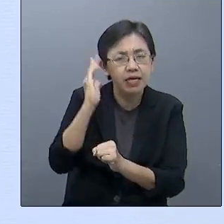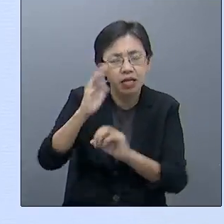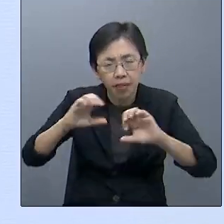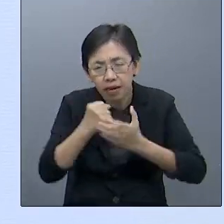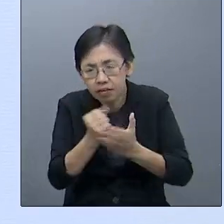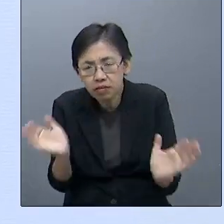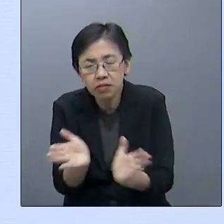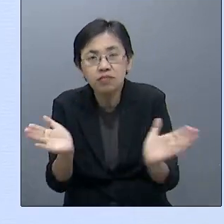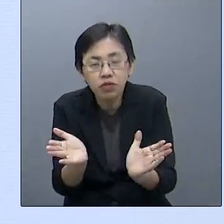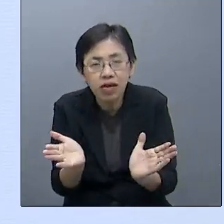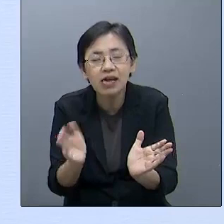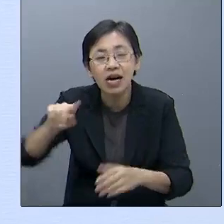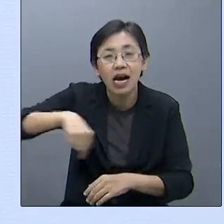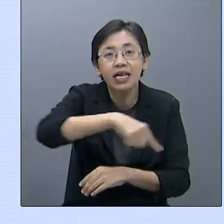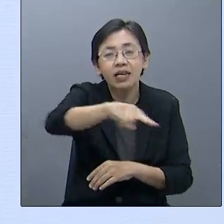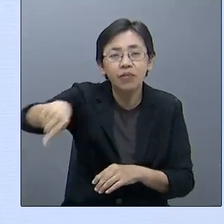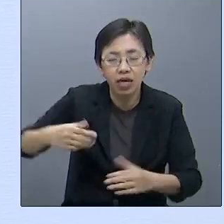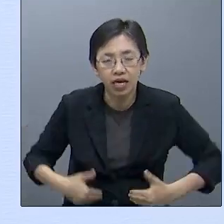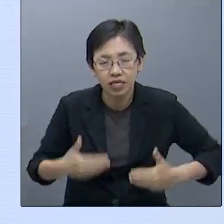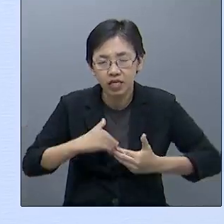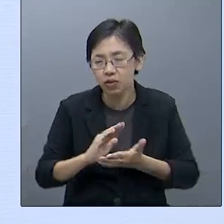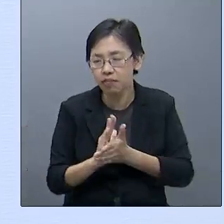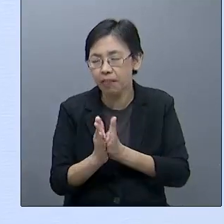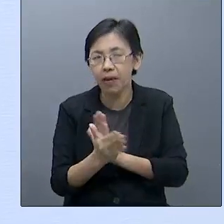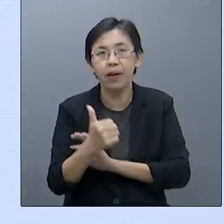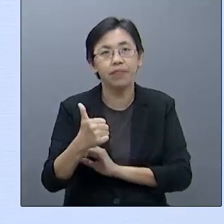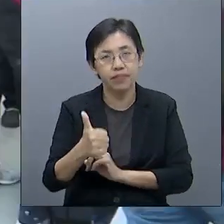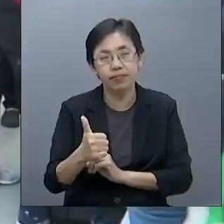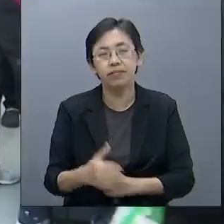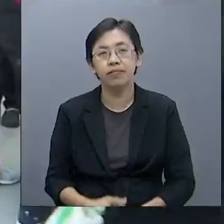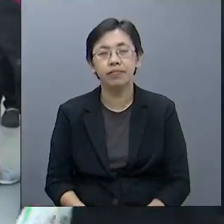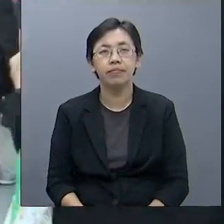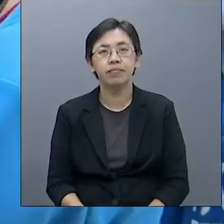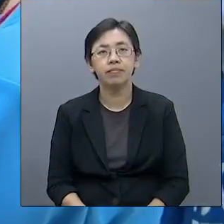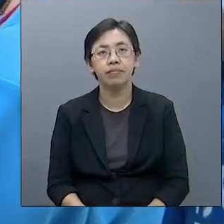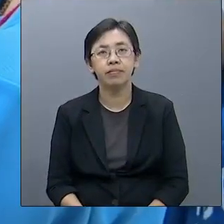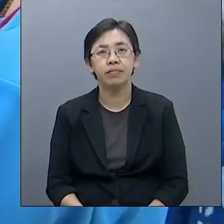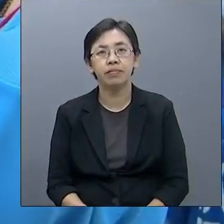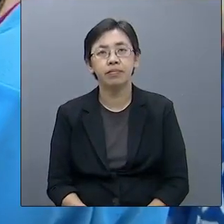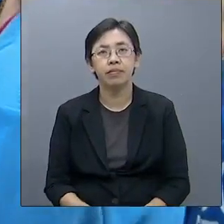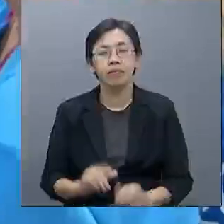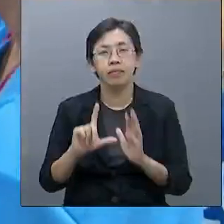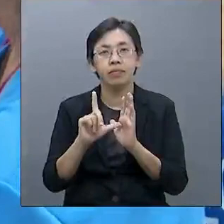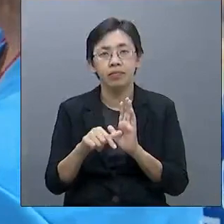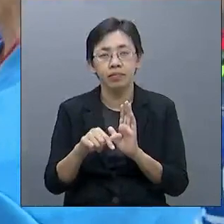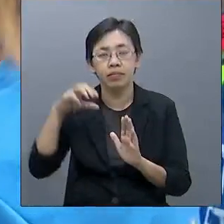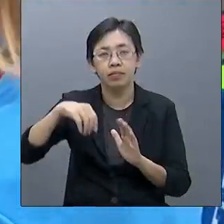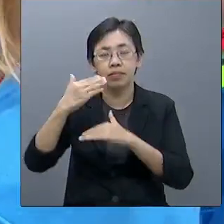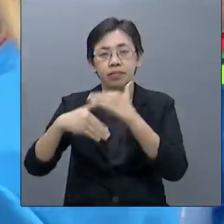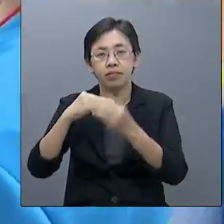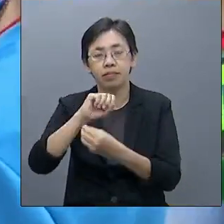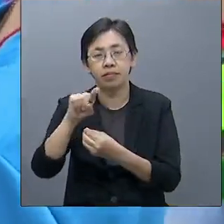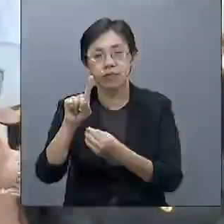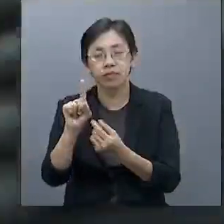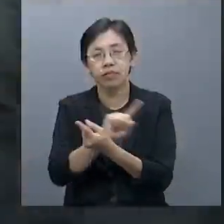ขาพลิกฟื้นชีวิตกลับมาได้อย่างแข็งแรง เลขาธิการสภาพัฒนาการเศรษฐกิจและสังค